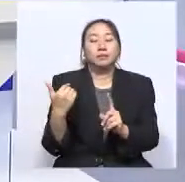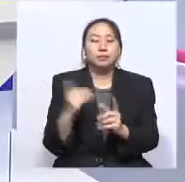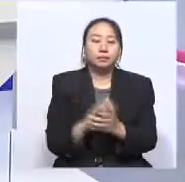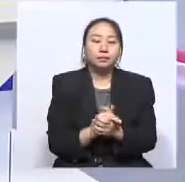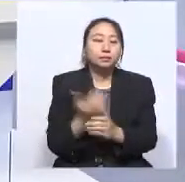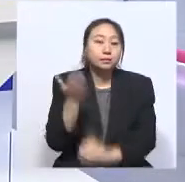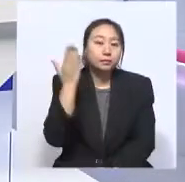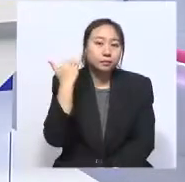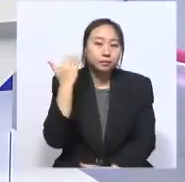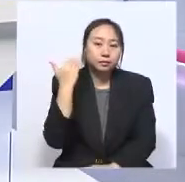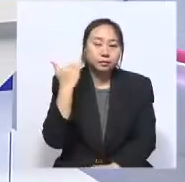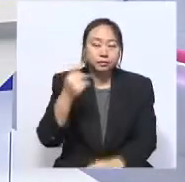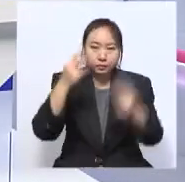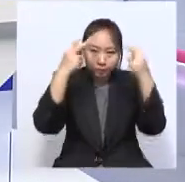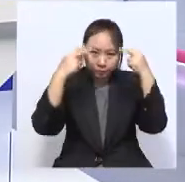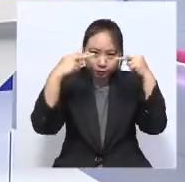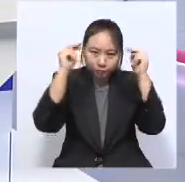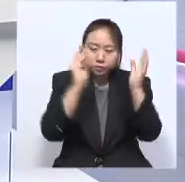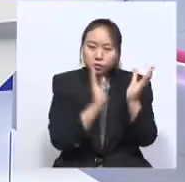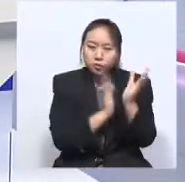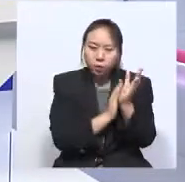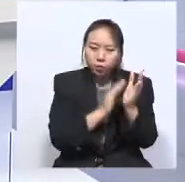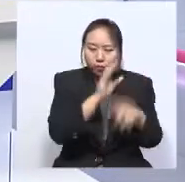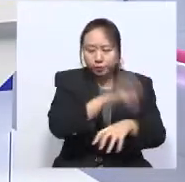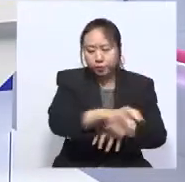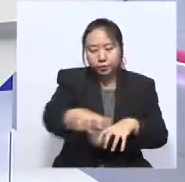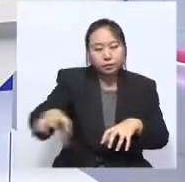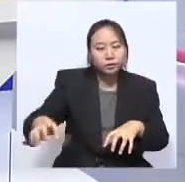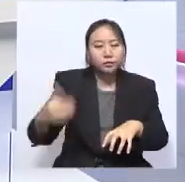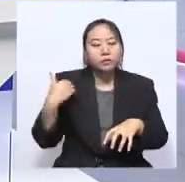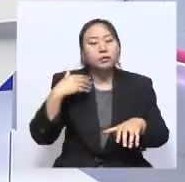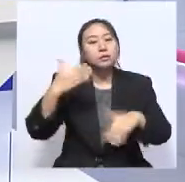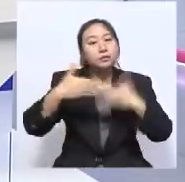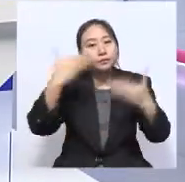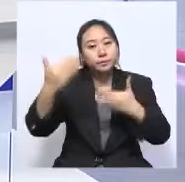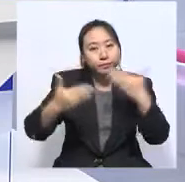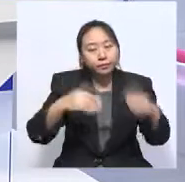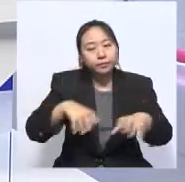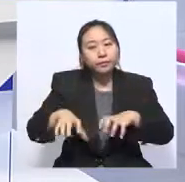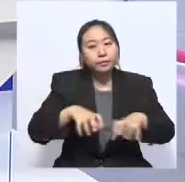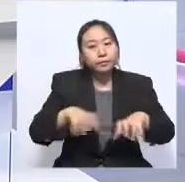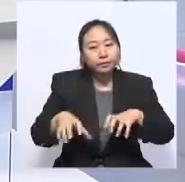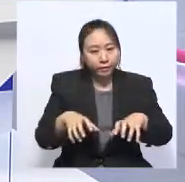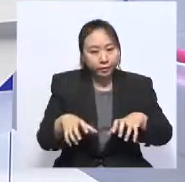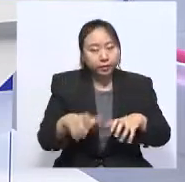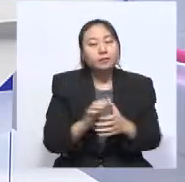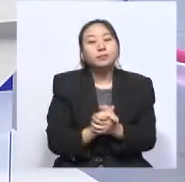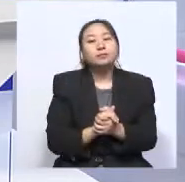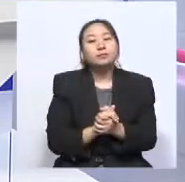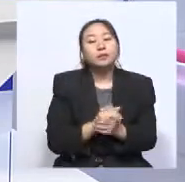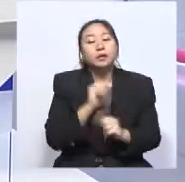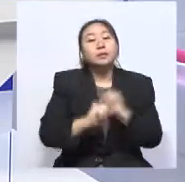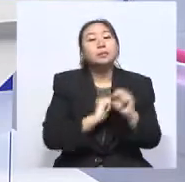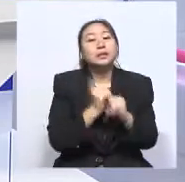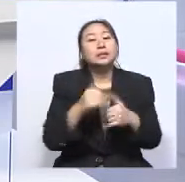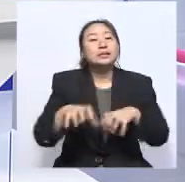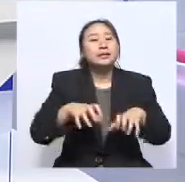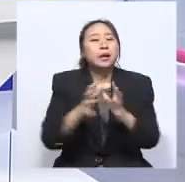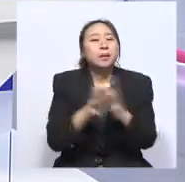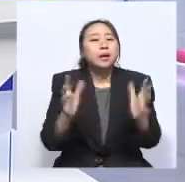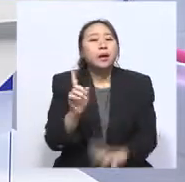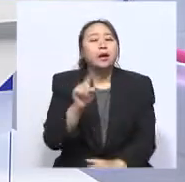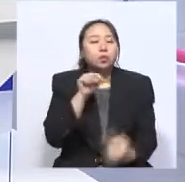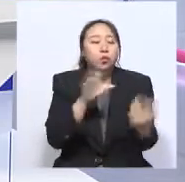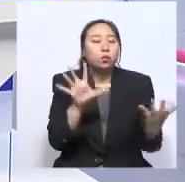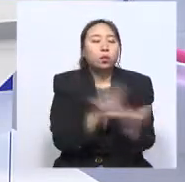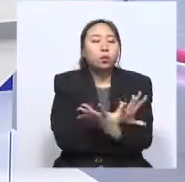โดยเฉพาะเมื่อวานนี้ค่ะท่านนายกรัฐมนตรีก็ชื่นชมหลายพื้นที่นะคะที่มีการจัดกิจกรรมส่วนใหญ่กิจกรรมที่มีการจัดขึ้นในปีนี้ก็คือจะค